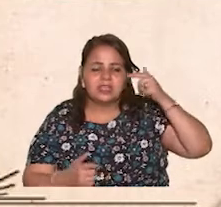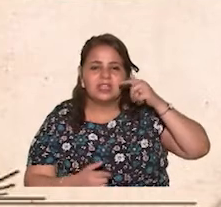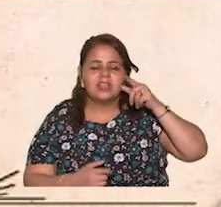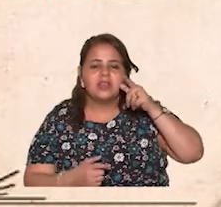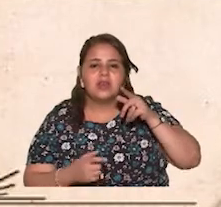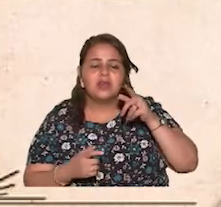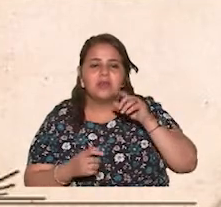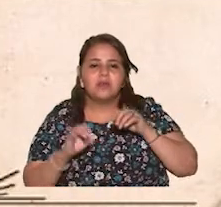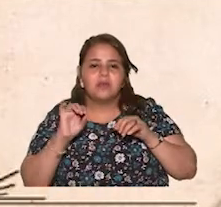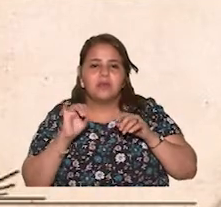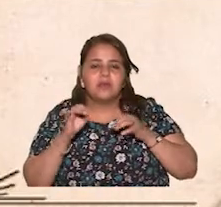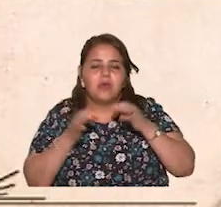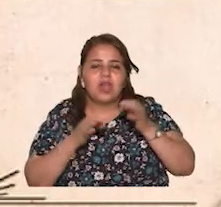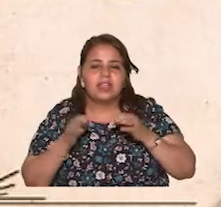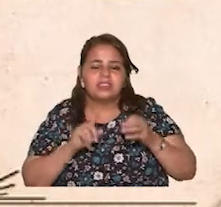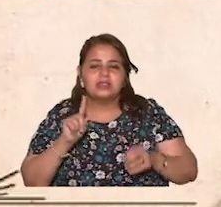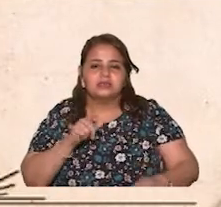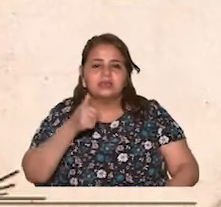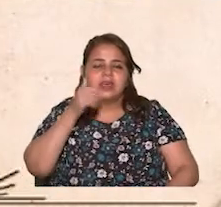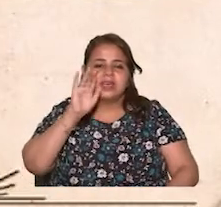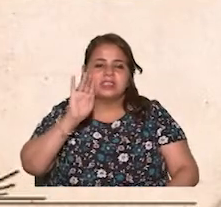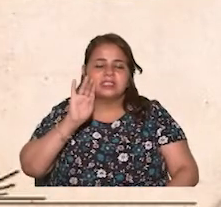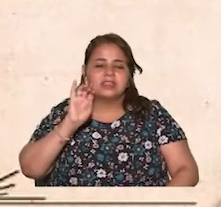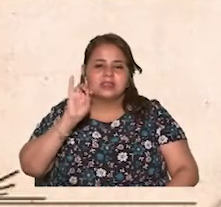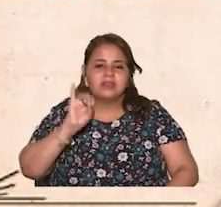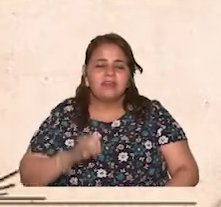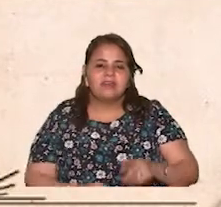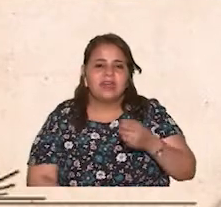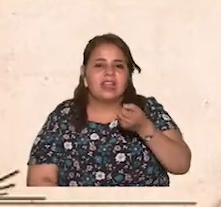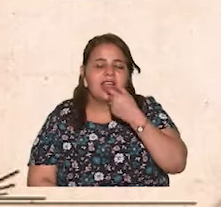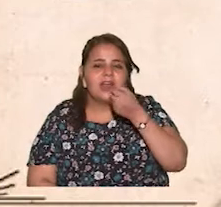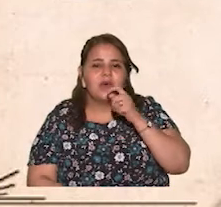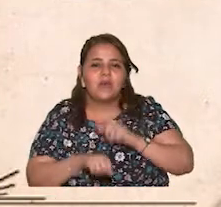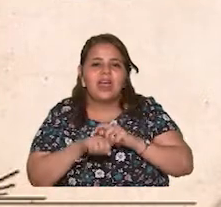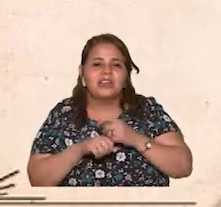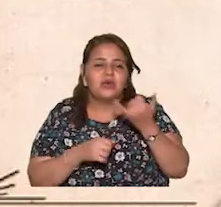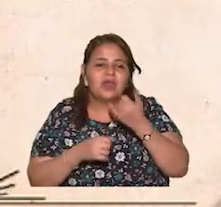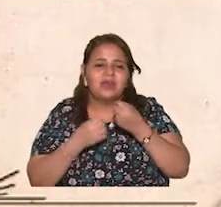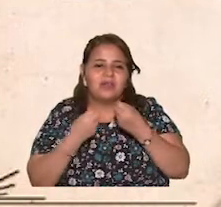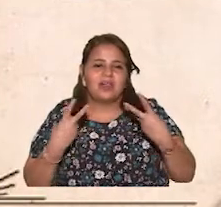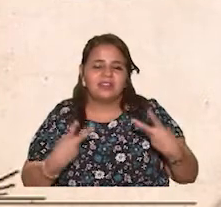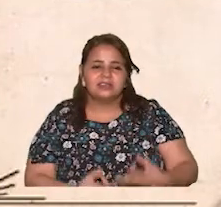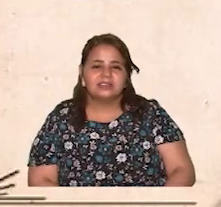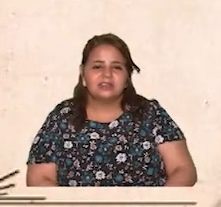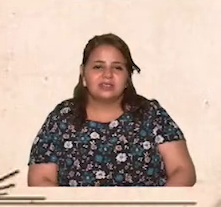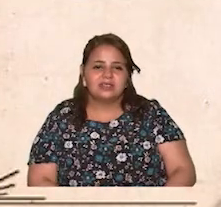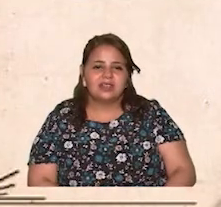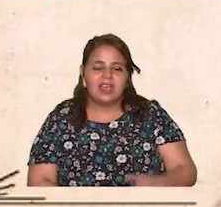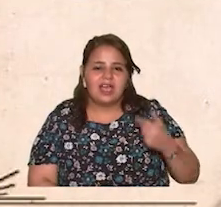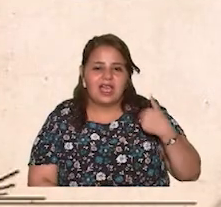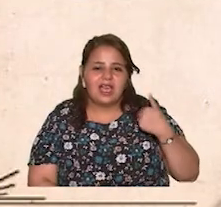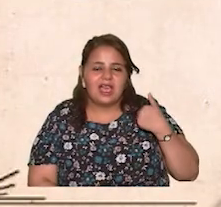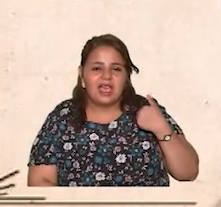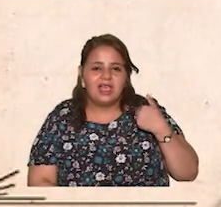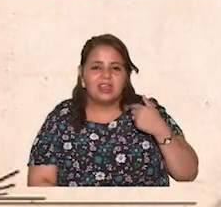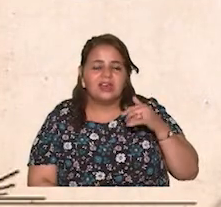باشمهندس باسم في علاج بقى العلاج، لأن وقتنا الحقيقة قرب ينتهي، فإحنا طرحنا كل